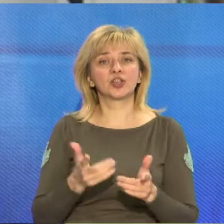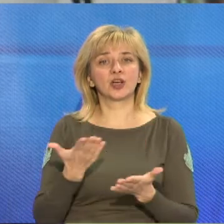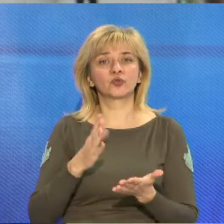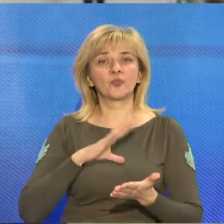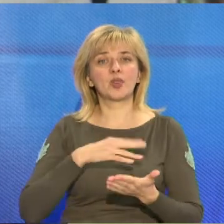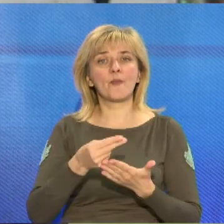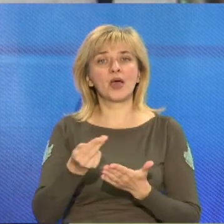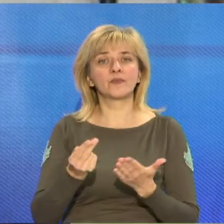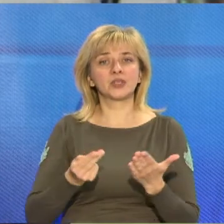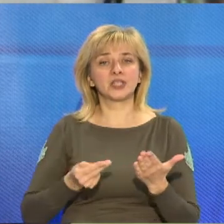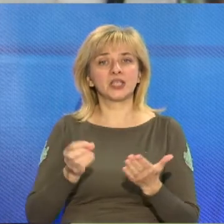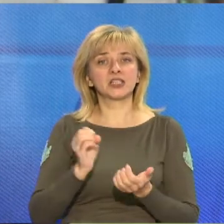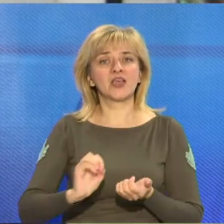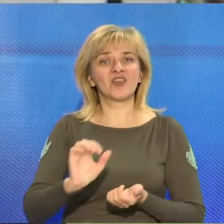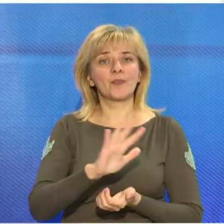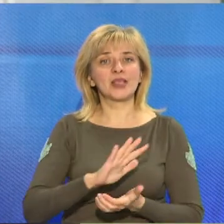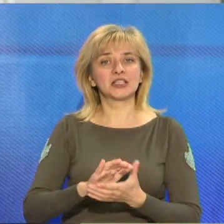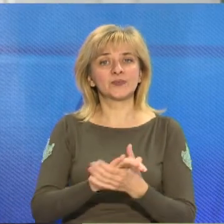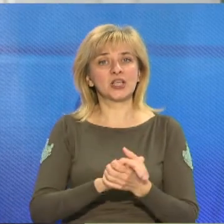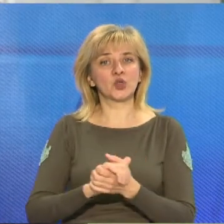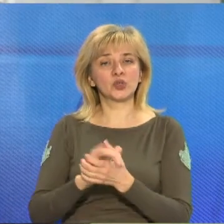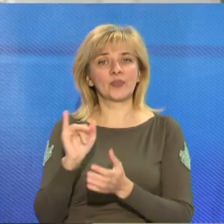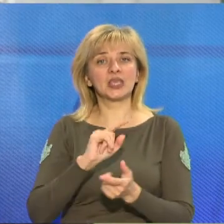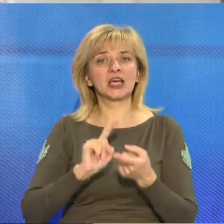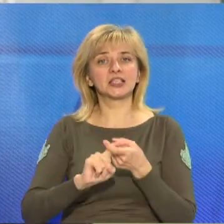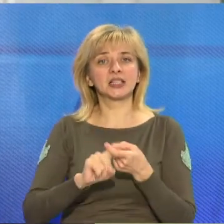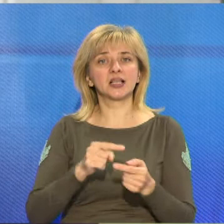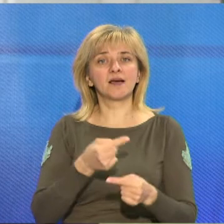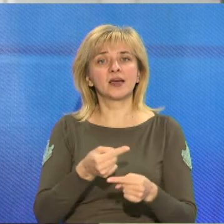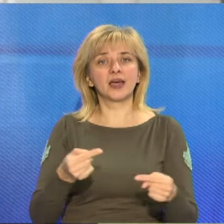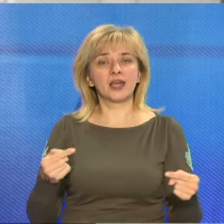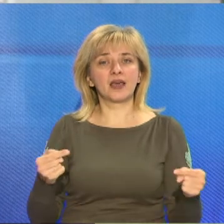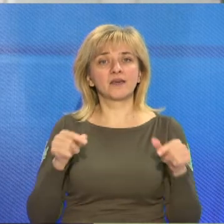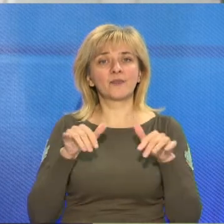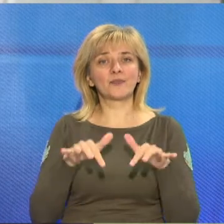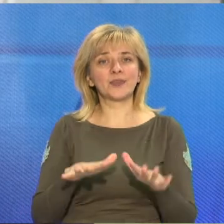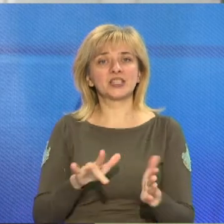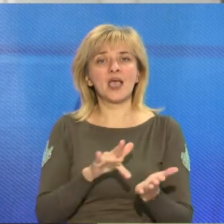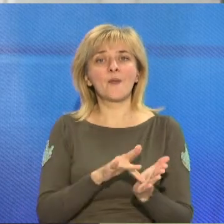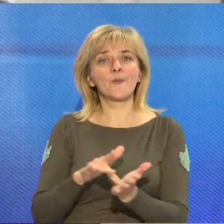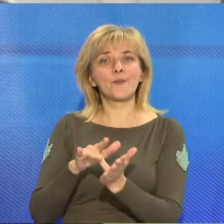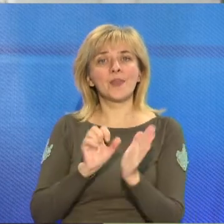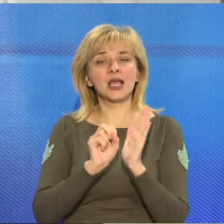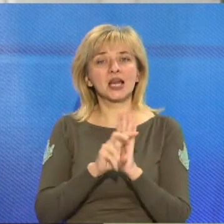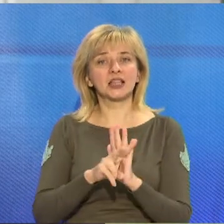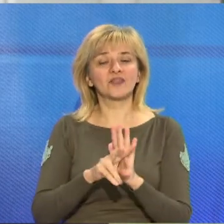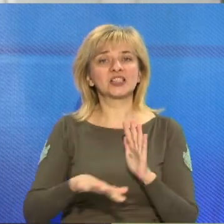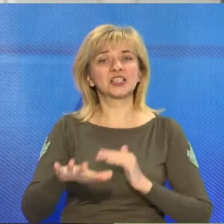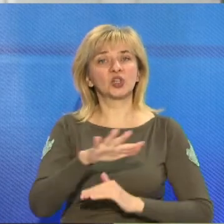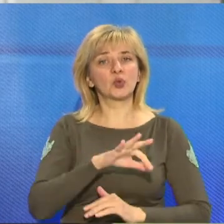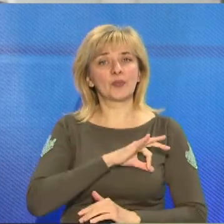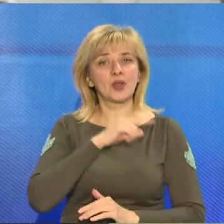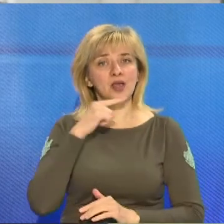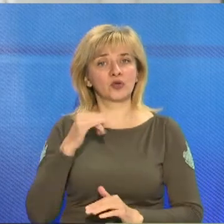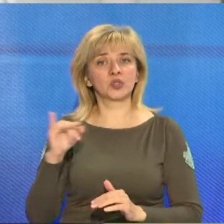подписано с Европейским Союзом и касается реадмиссии мигрантов как с территории Беларуси, так и с